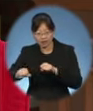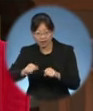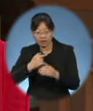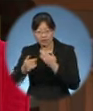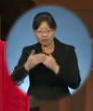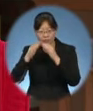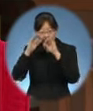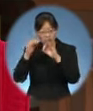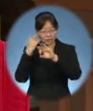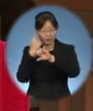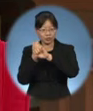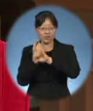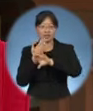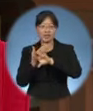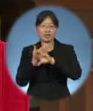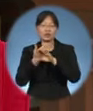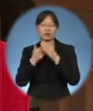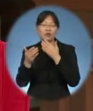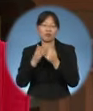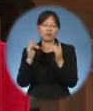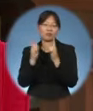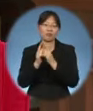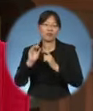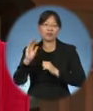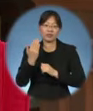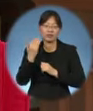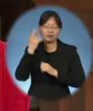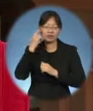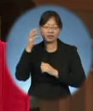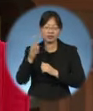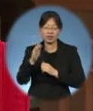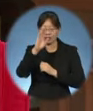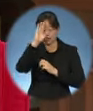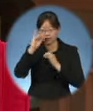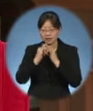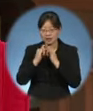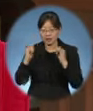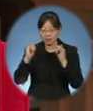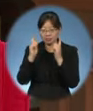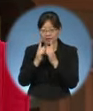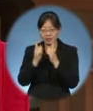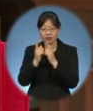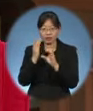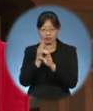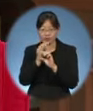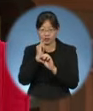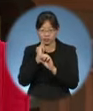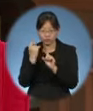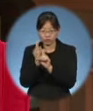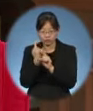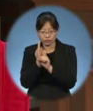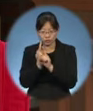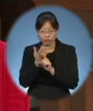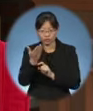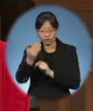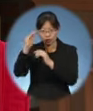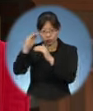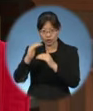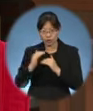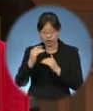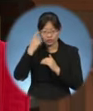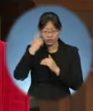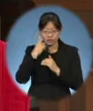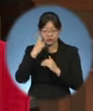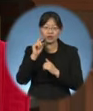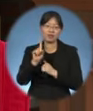약간 다른 경험들을 하게 되는데요. 정신과 환자분들을 만나게 되고 또 그분들을 치료하는 과정에서 느끼는 것 중에